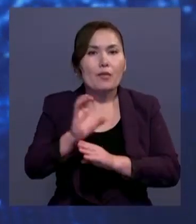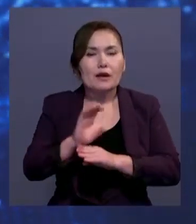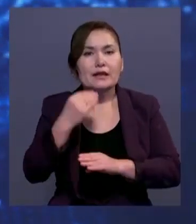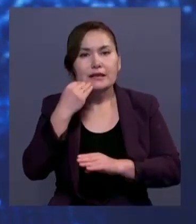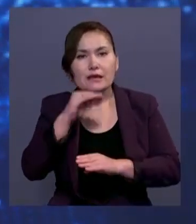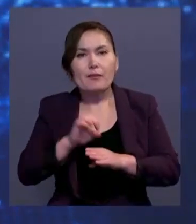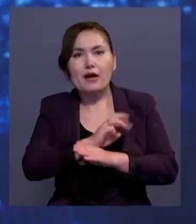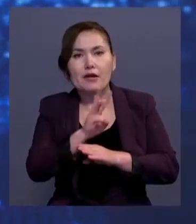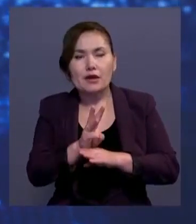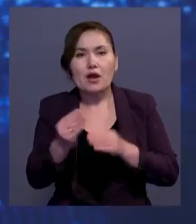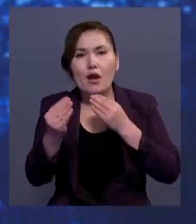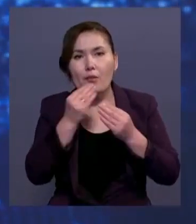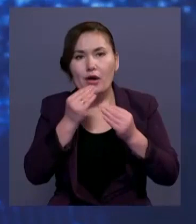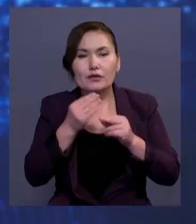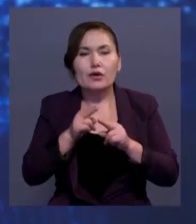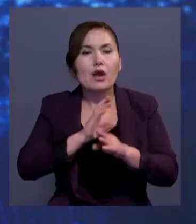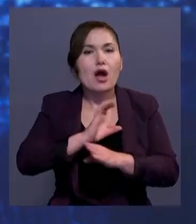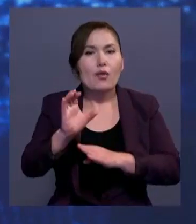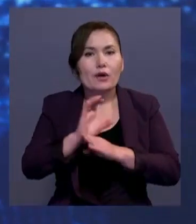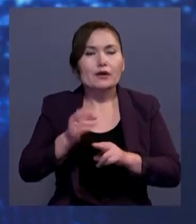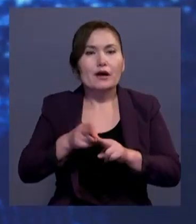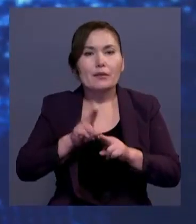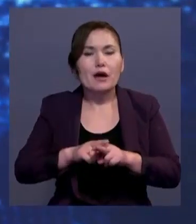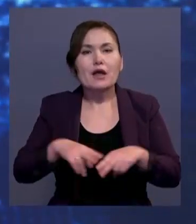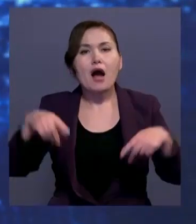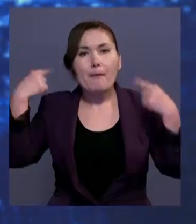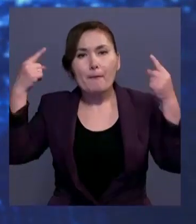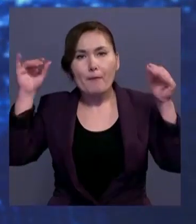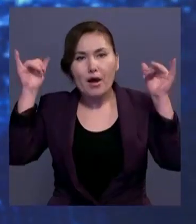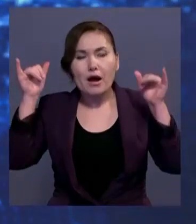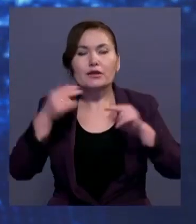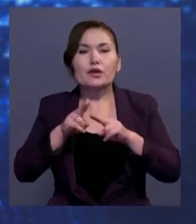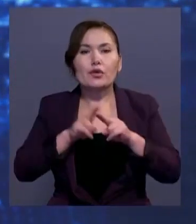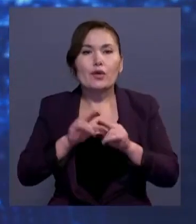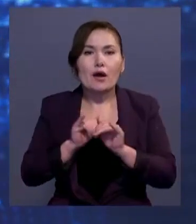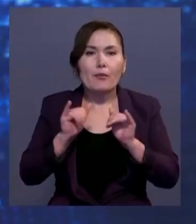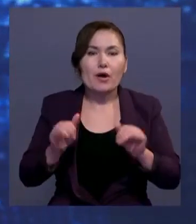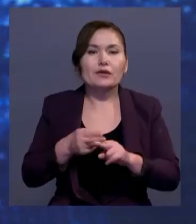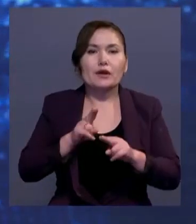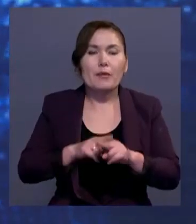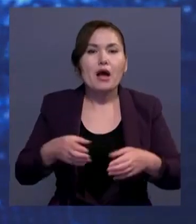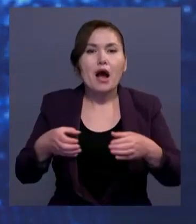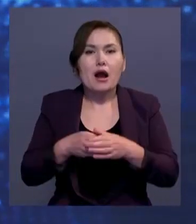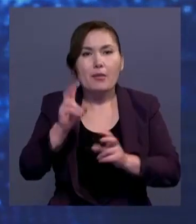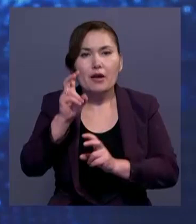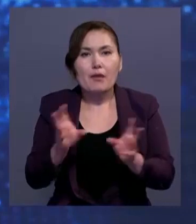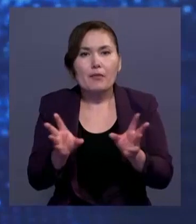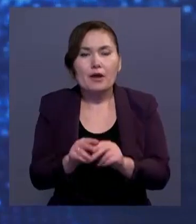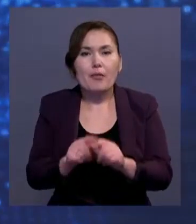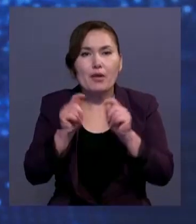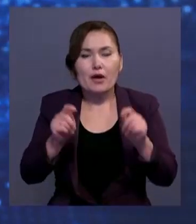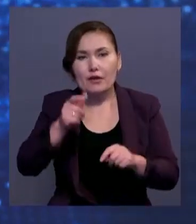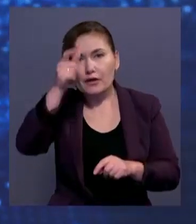және қолжетімді азық-түлік өнімдерін өндіру саласы мен мал және аң шаруашылығына арналған әлеуетті компаниялармен